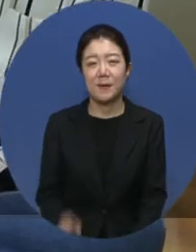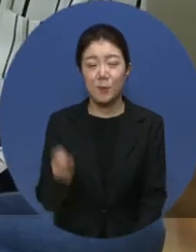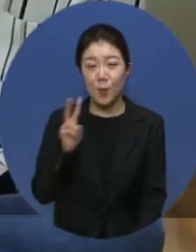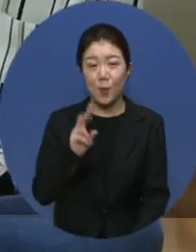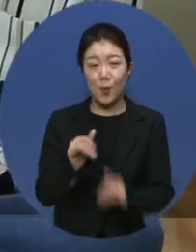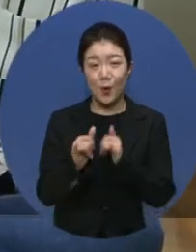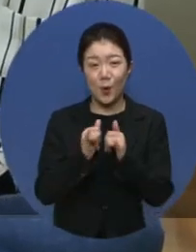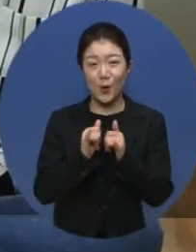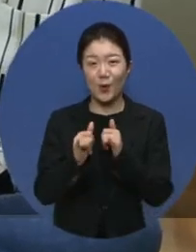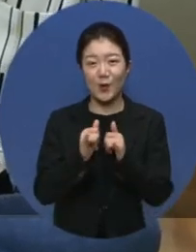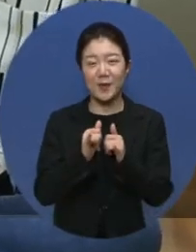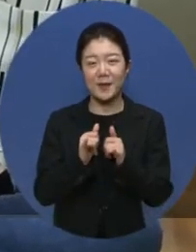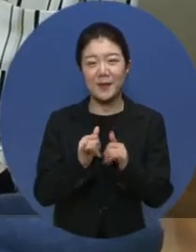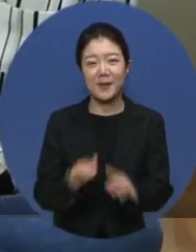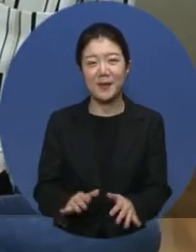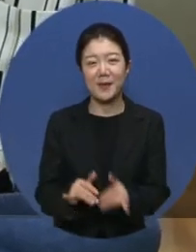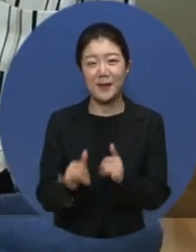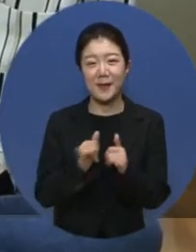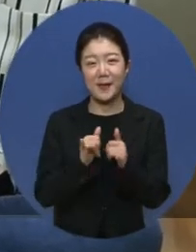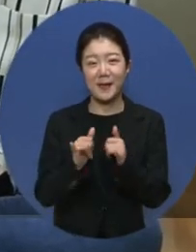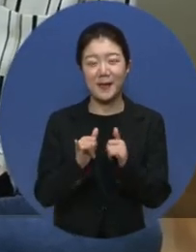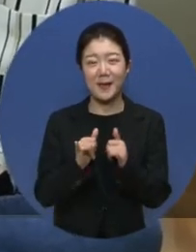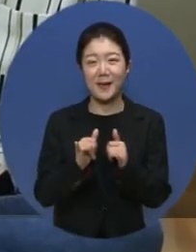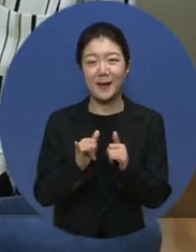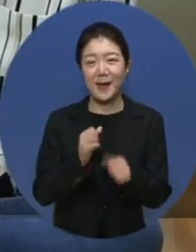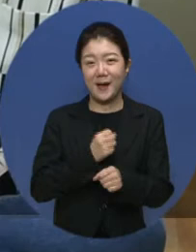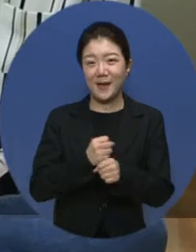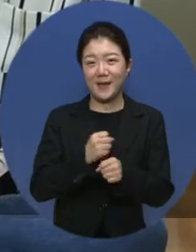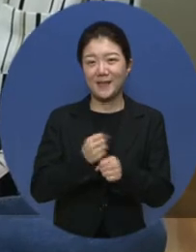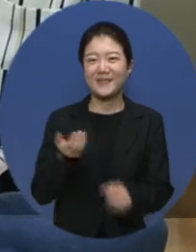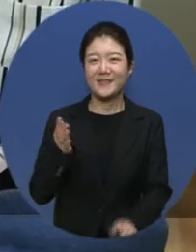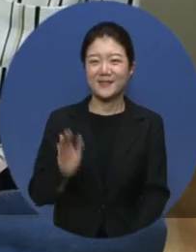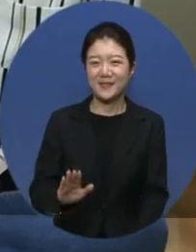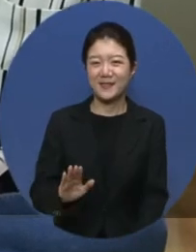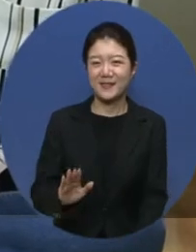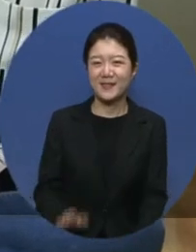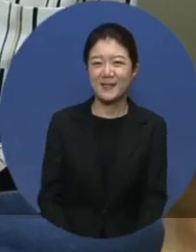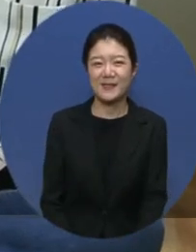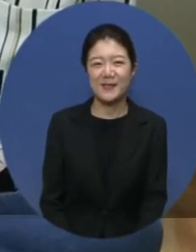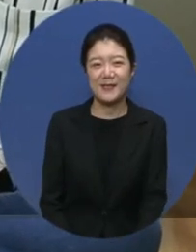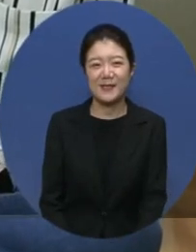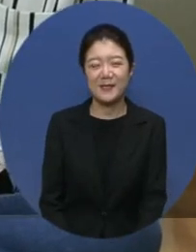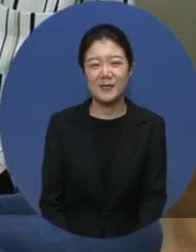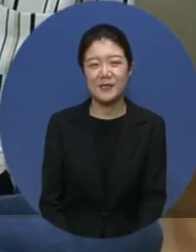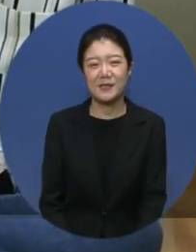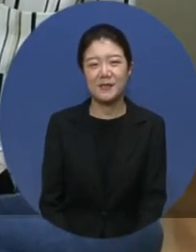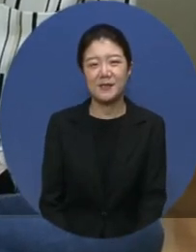갑자기 이제 물론 이게 인터뷰 한다고 그래서 좀 당황스럽긴 했는데 네.